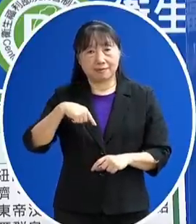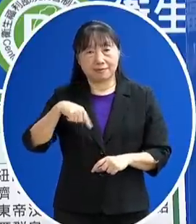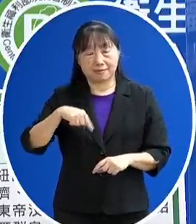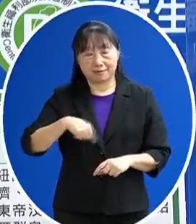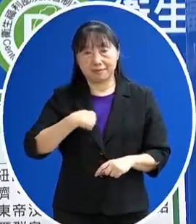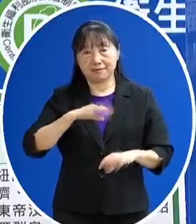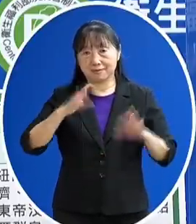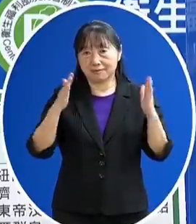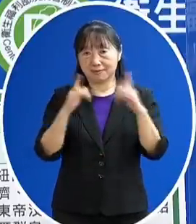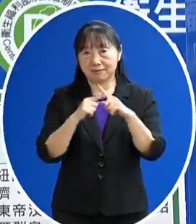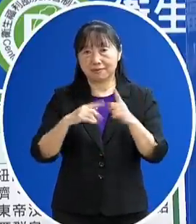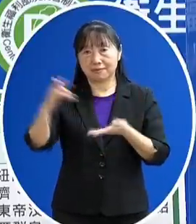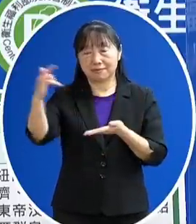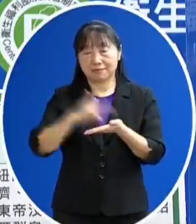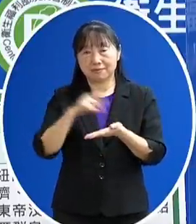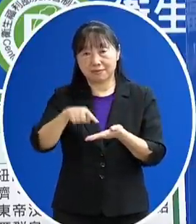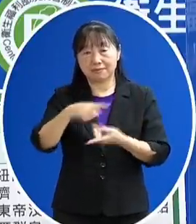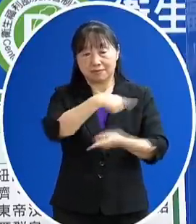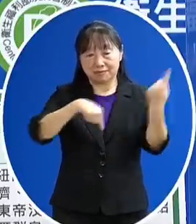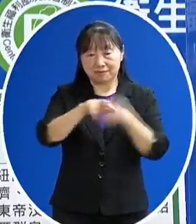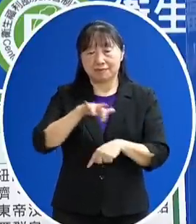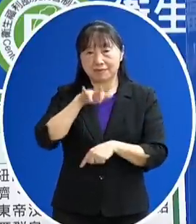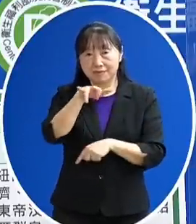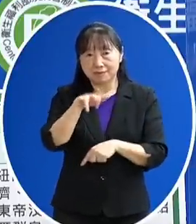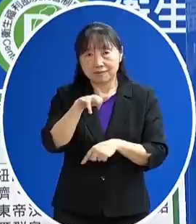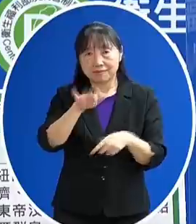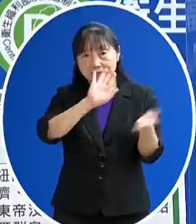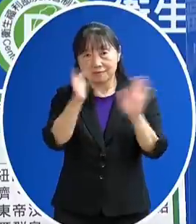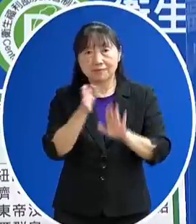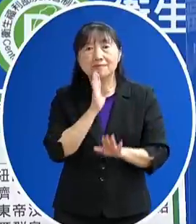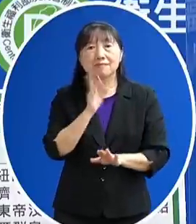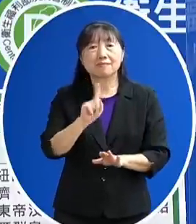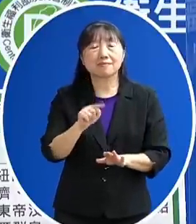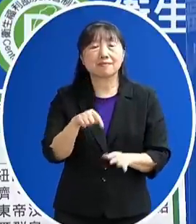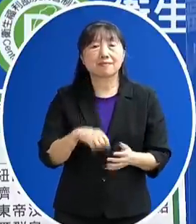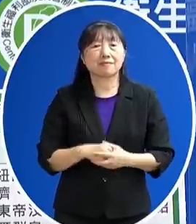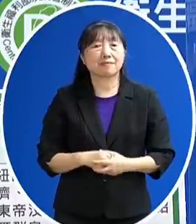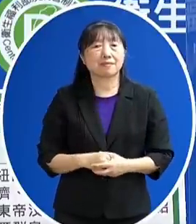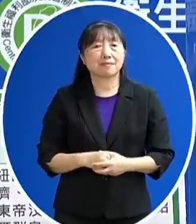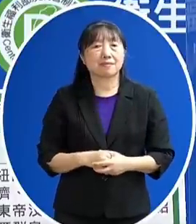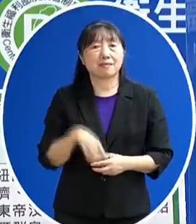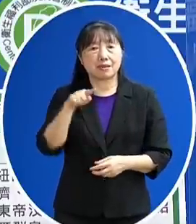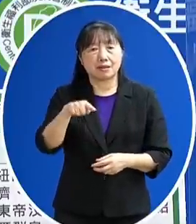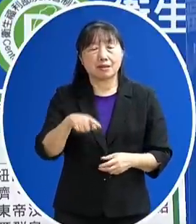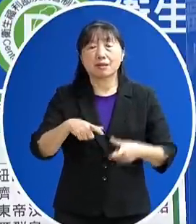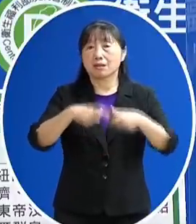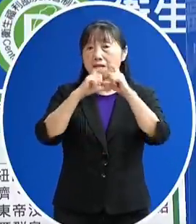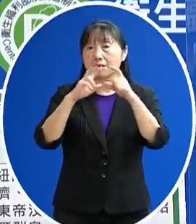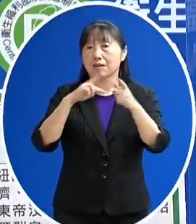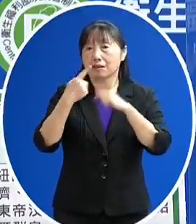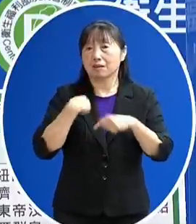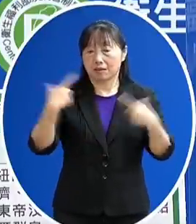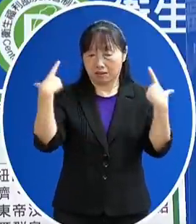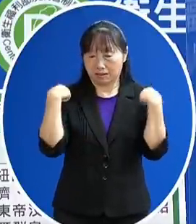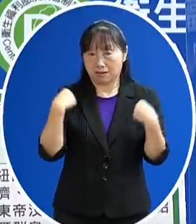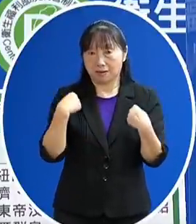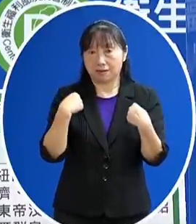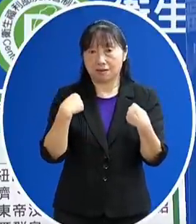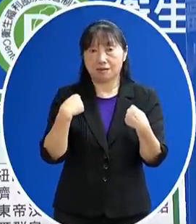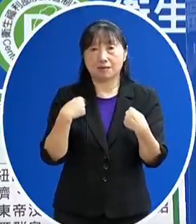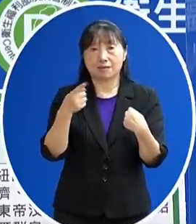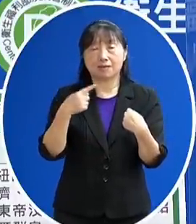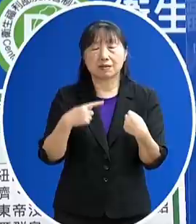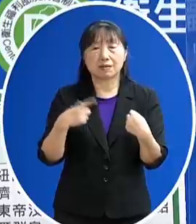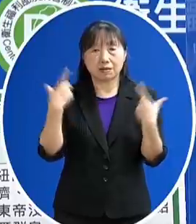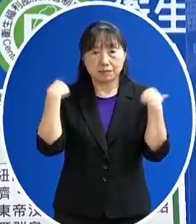件及桃园机场的机场转机的作业。基本上这就是回复哈，跟原来的哈，在秋冬专